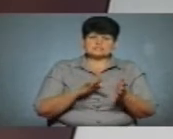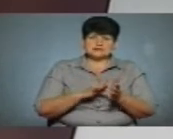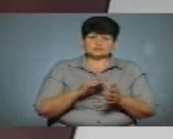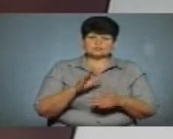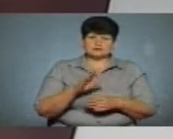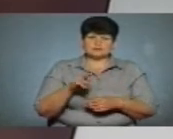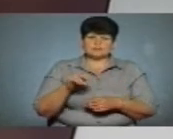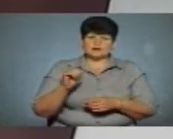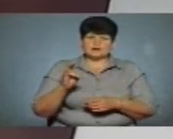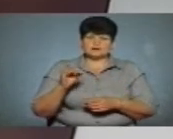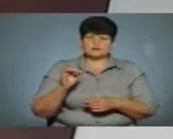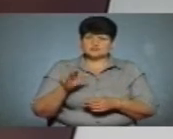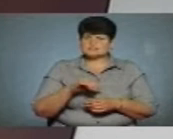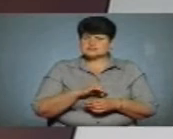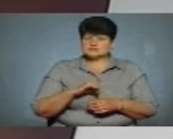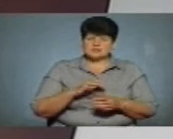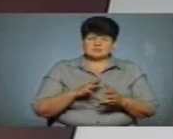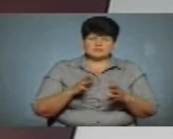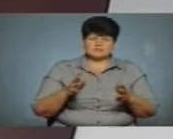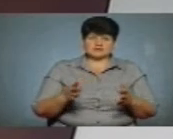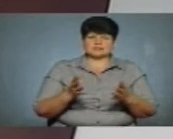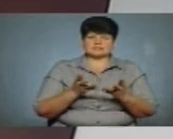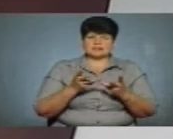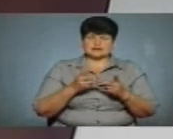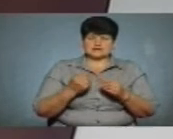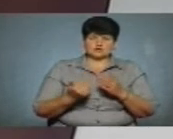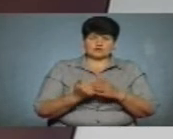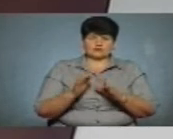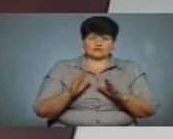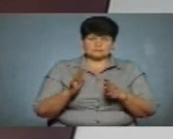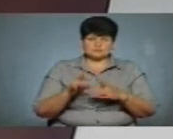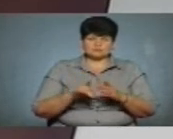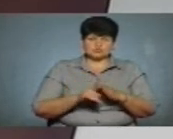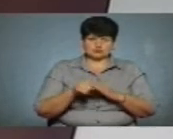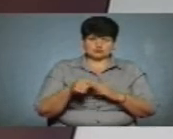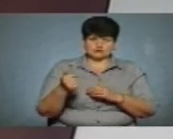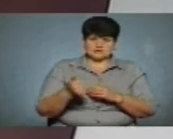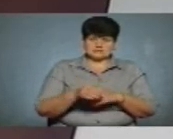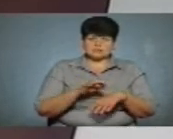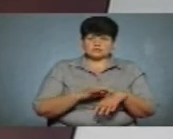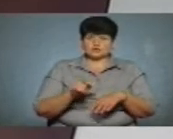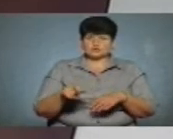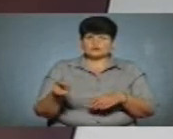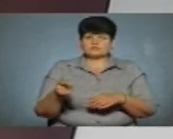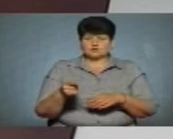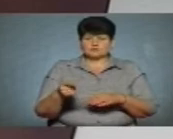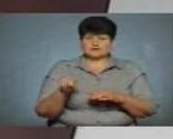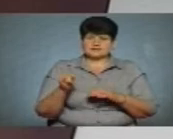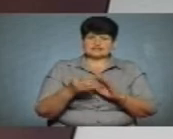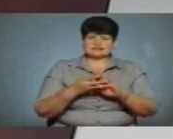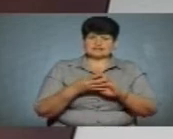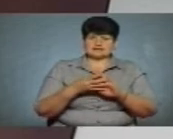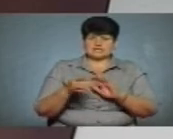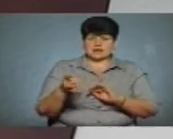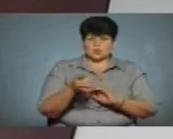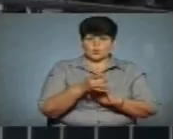словами, це найбільша кількість нових випадків COVID-19 з початку цього тижня. Захворіли люди в Тернополі і 9 районах.